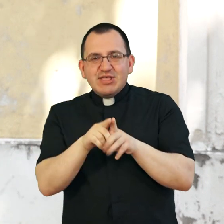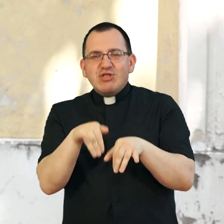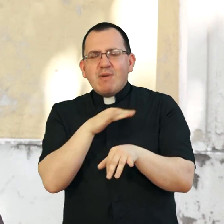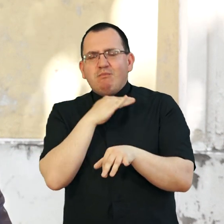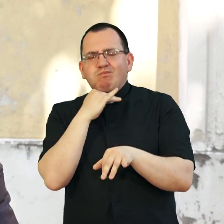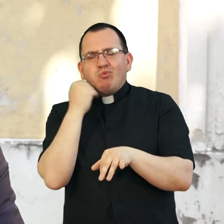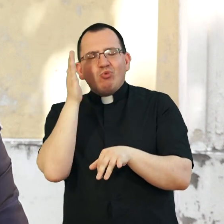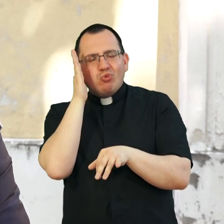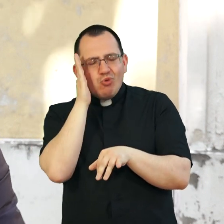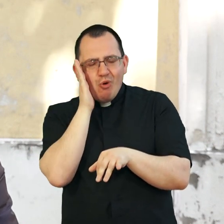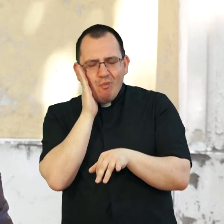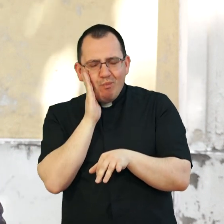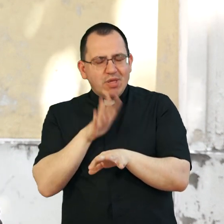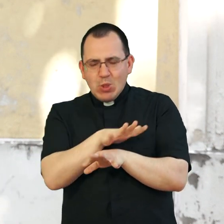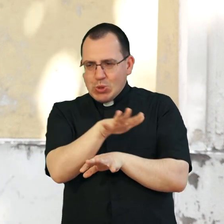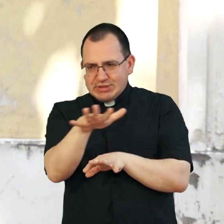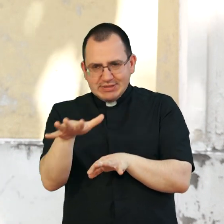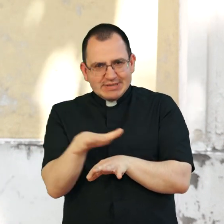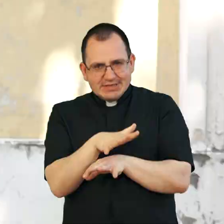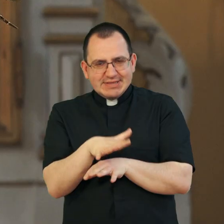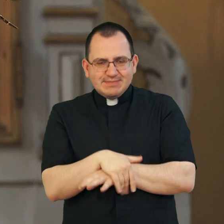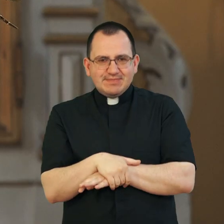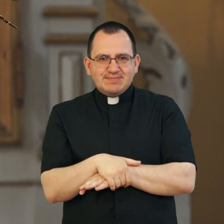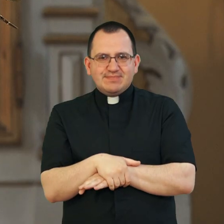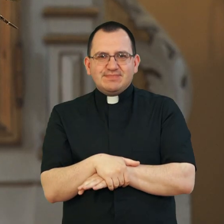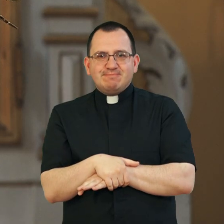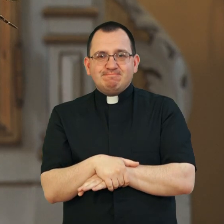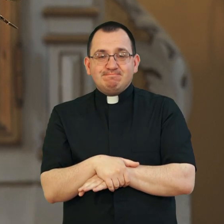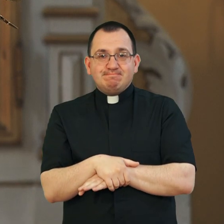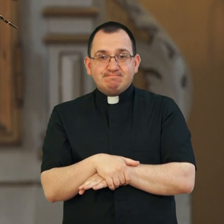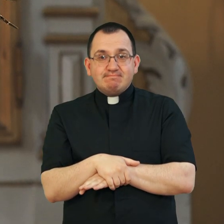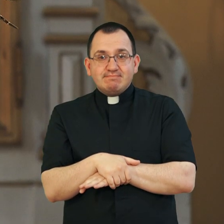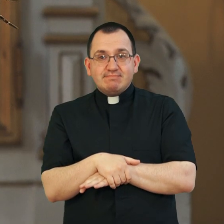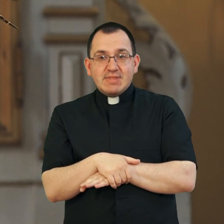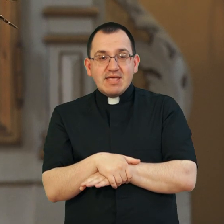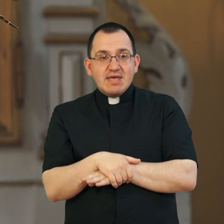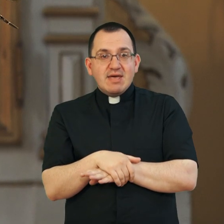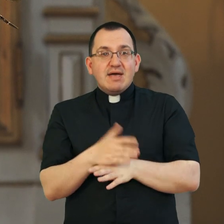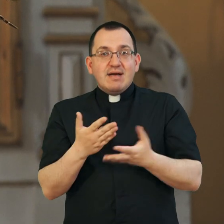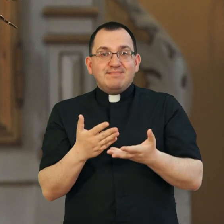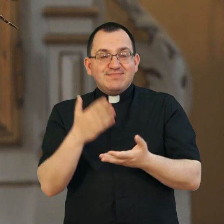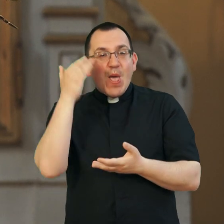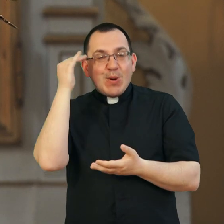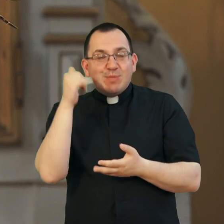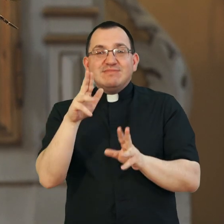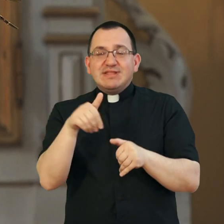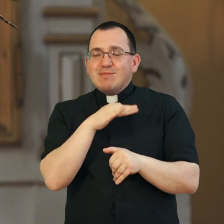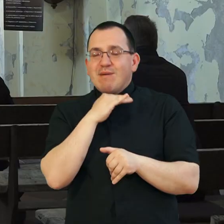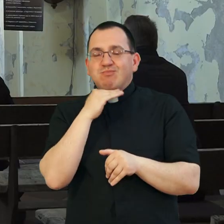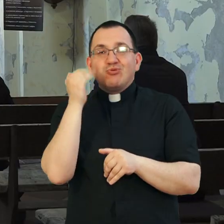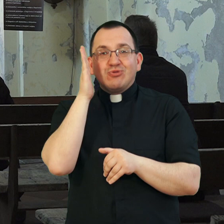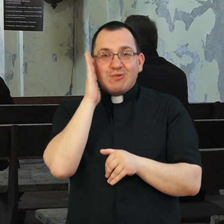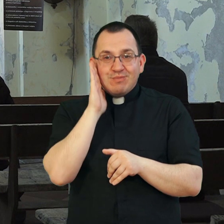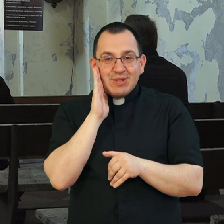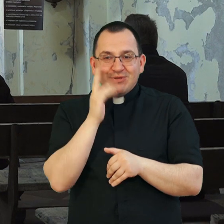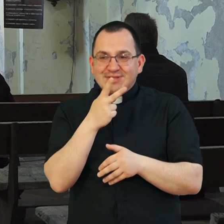biti i u bilo kojem drugom gradu u kojem se to potencijalno organizira. A da se i na Koprivnicu slijeva obilje milosti zasigurno su dokaz i